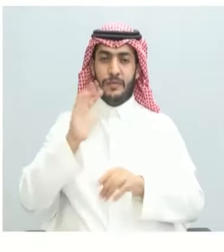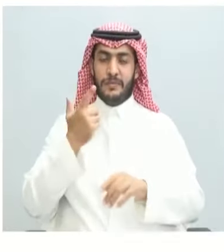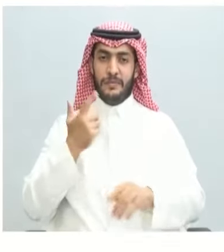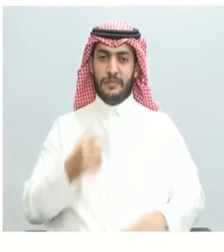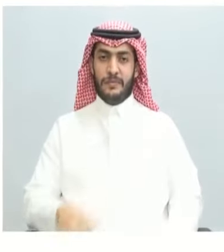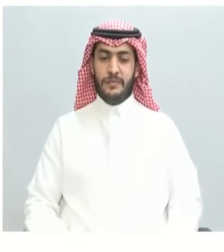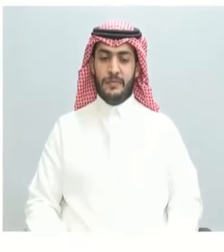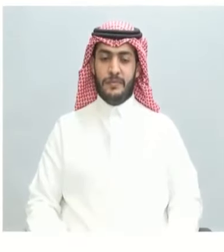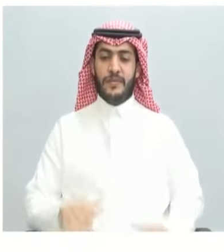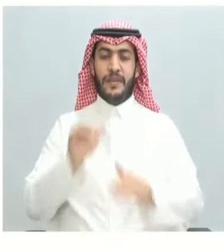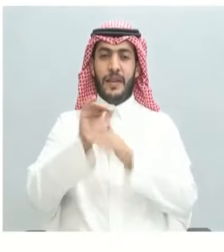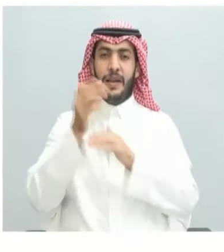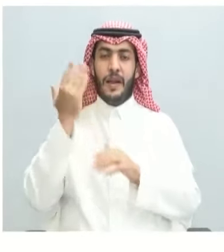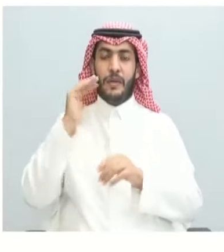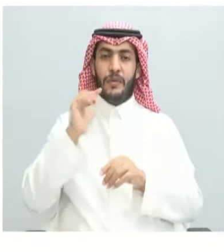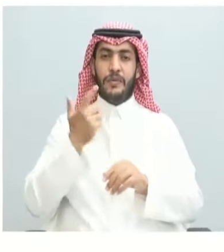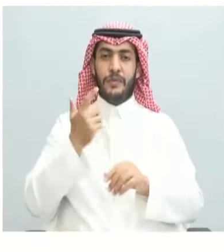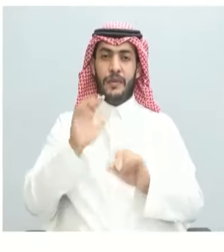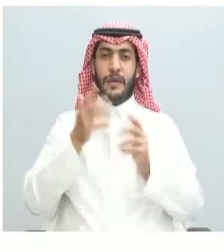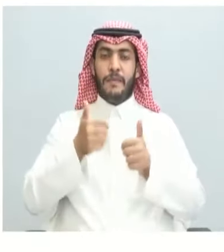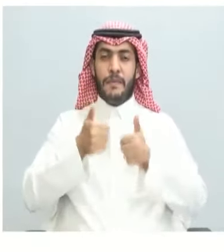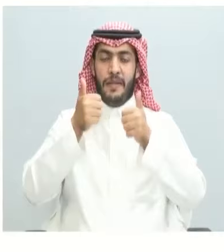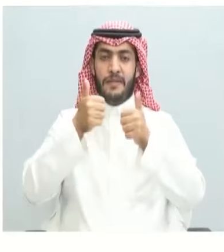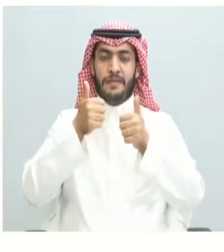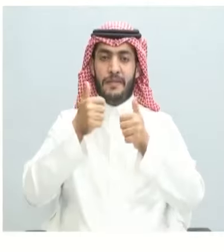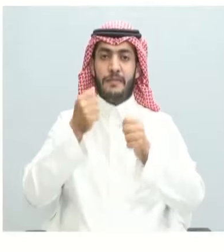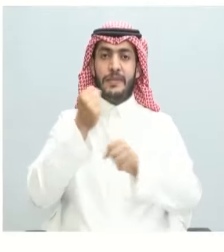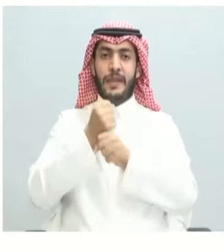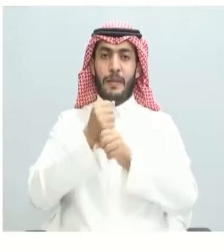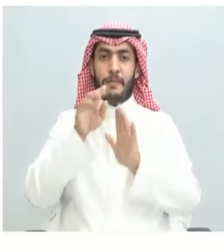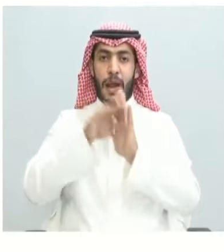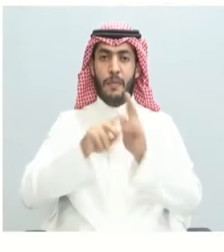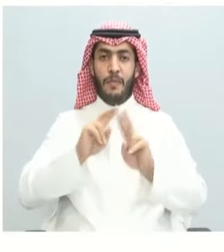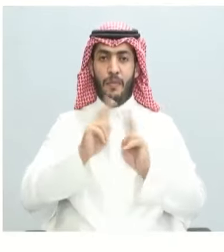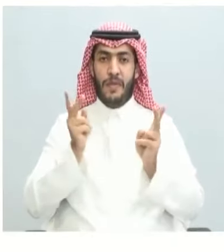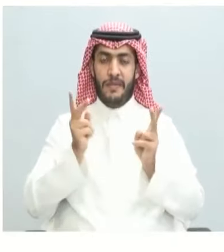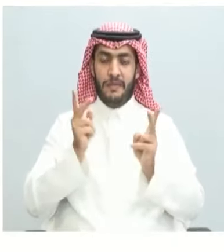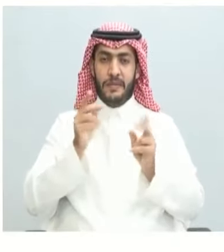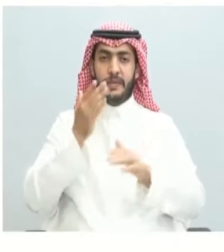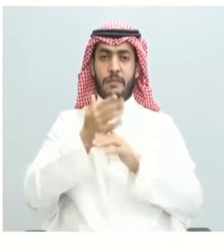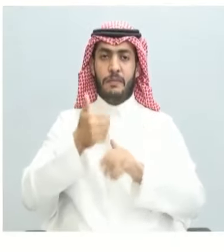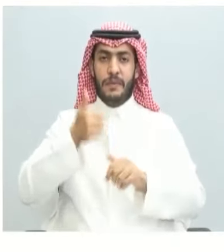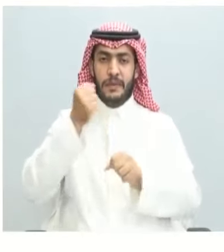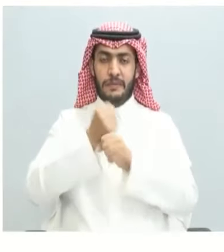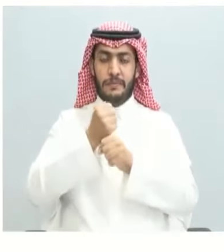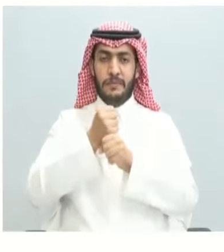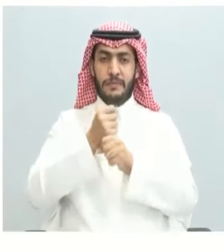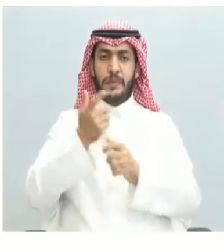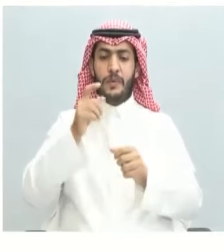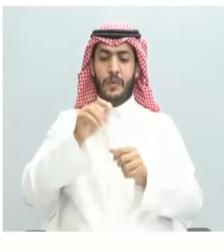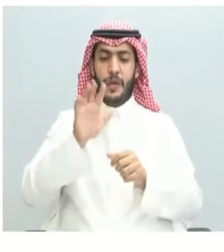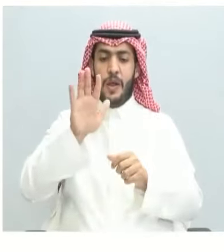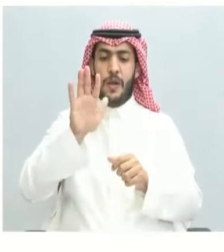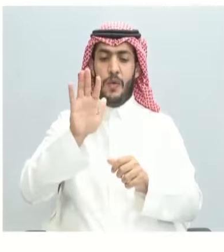السابق تعلمنا في الدرس السابق كيف نقوم باستخدام برامج اخرى من اجل ان نقوم باستخدام الوسائط